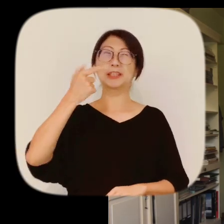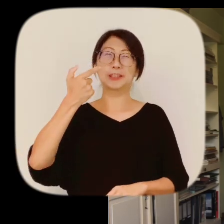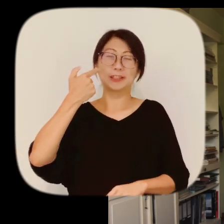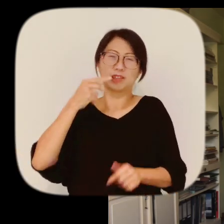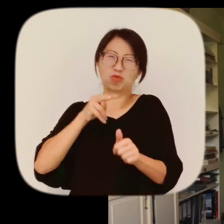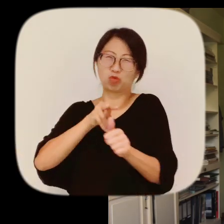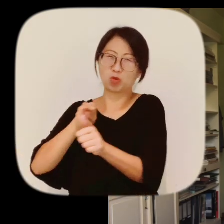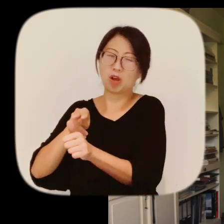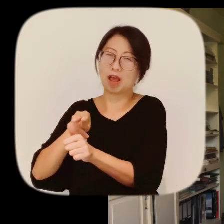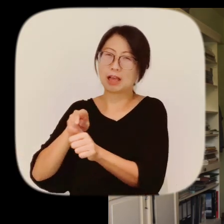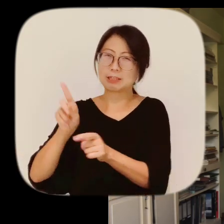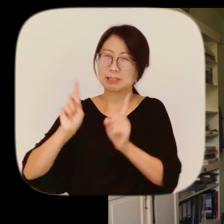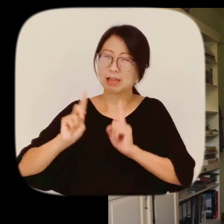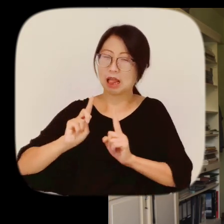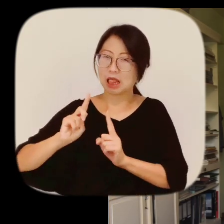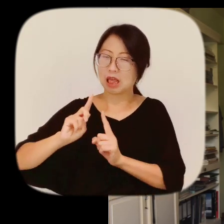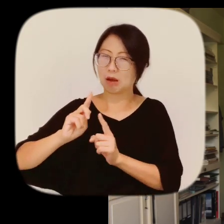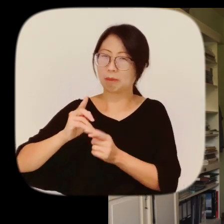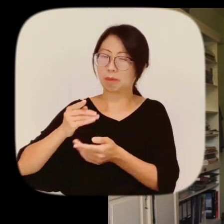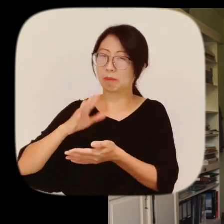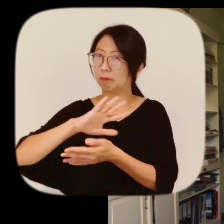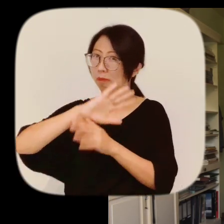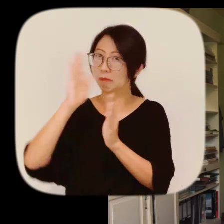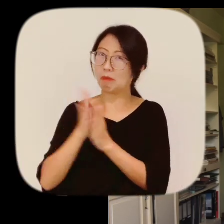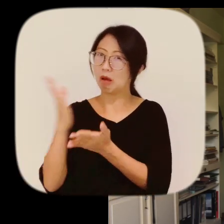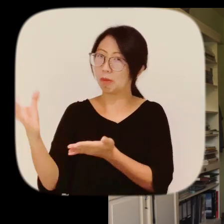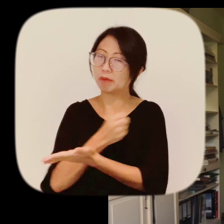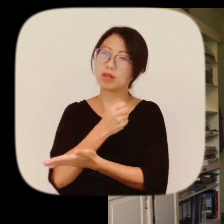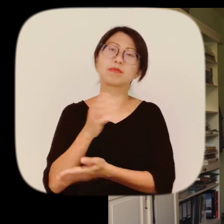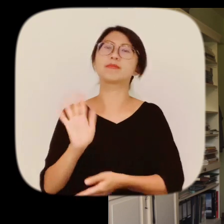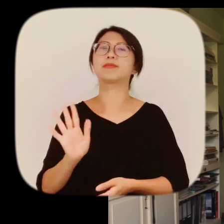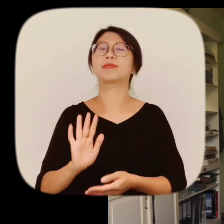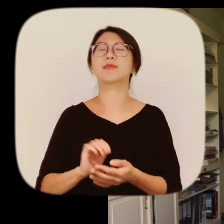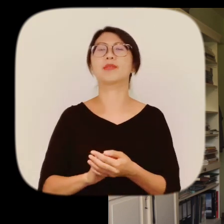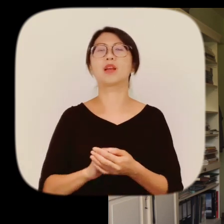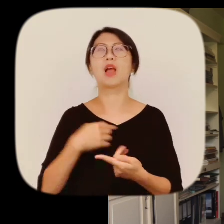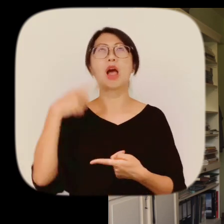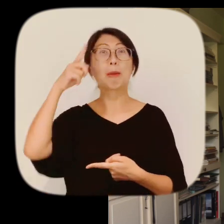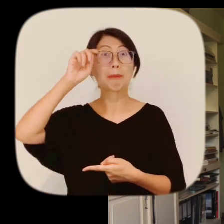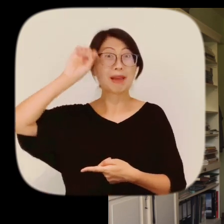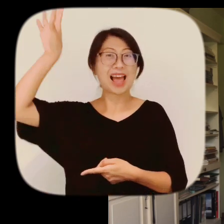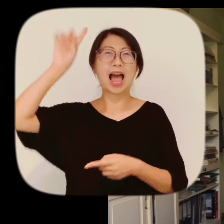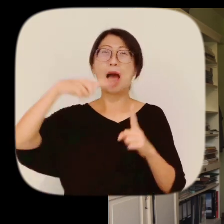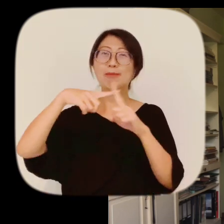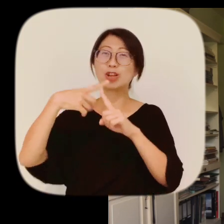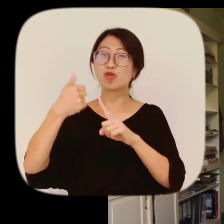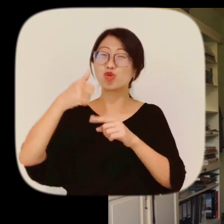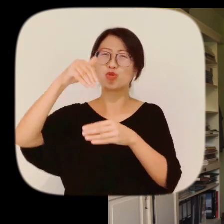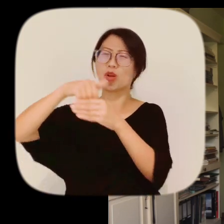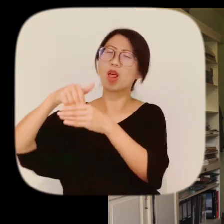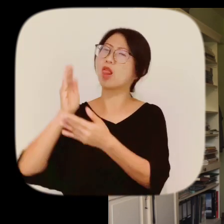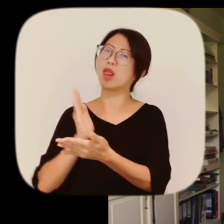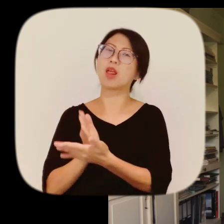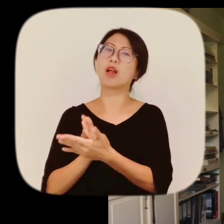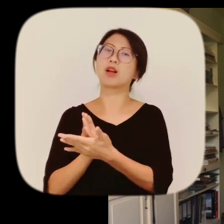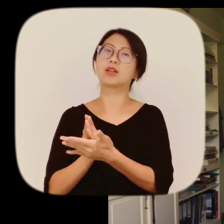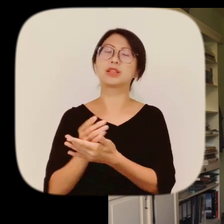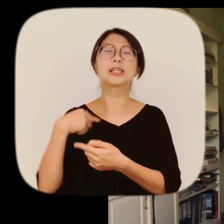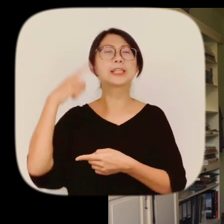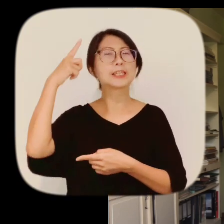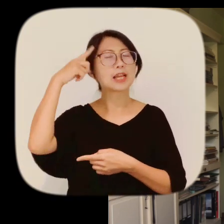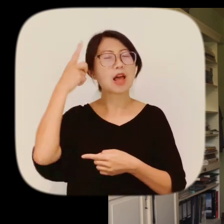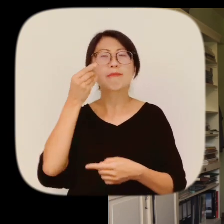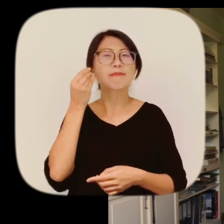不要那么多控制人的自由所以他不是说要搞什么民主选举他搞